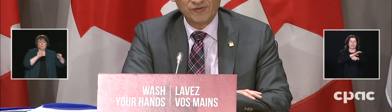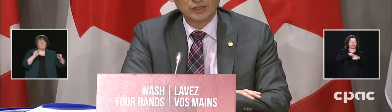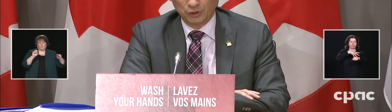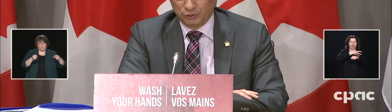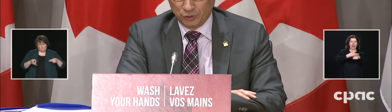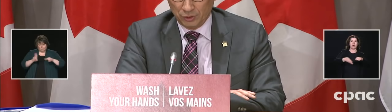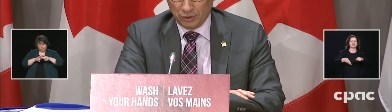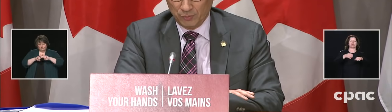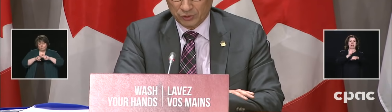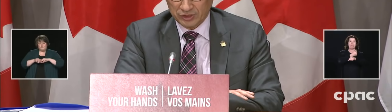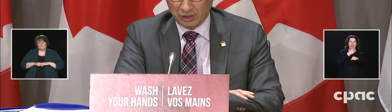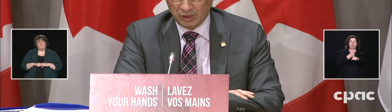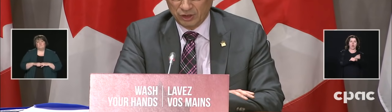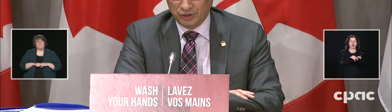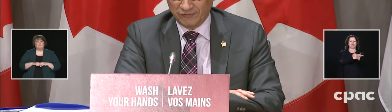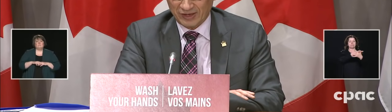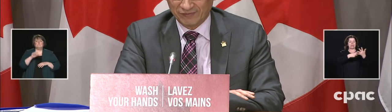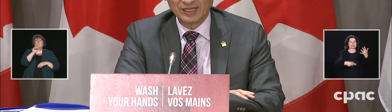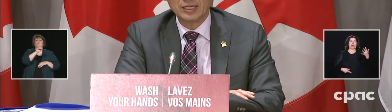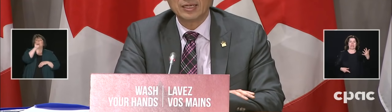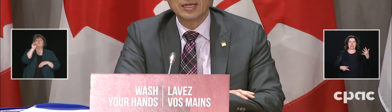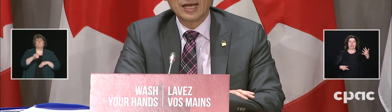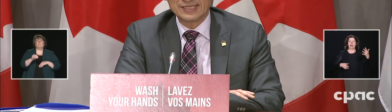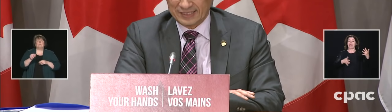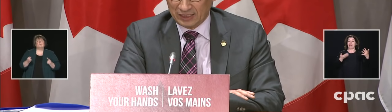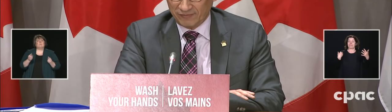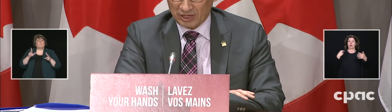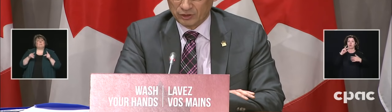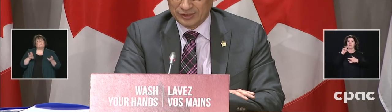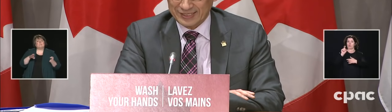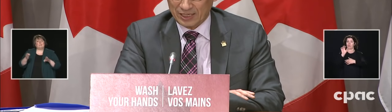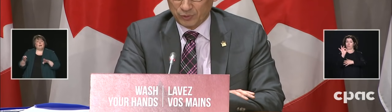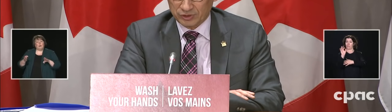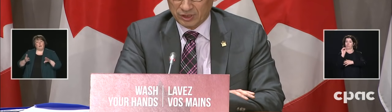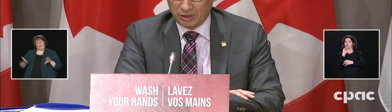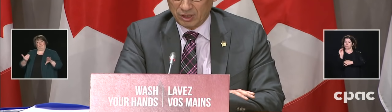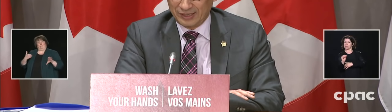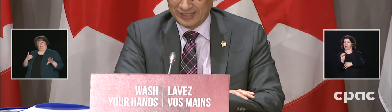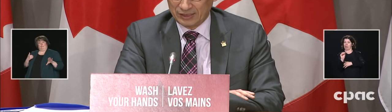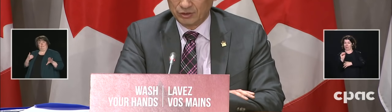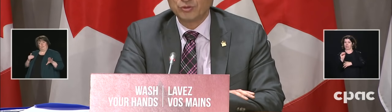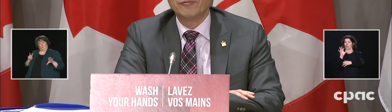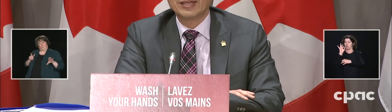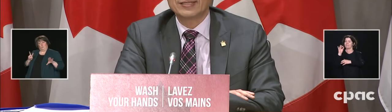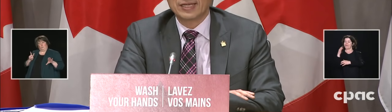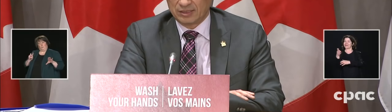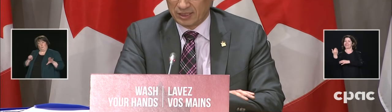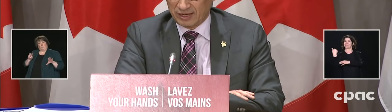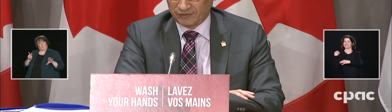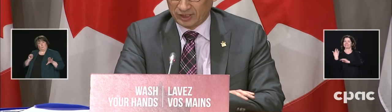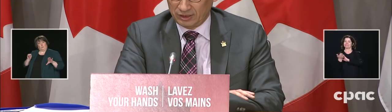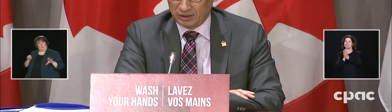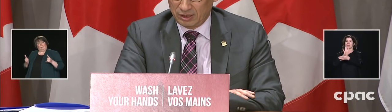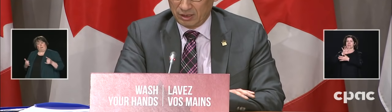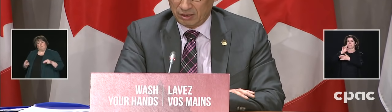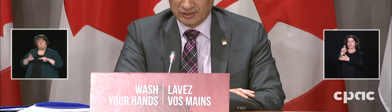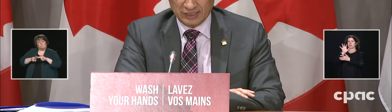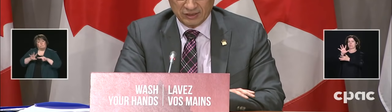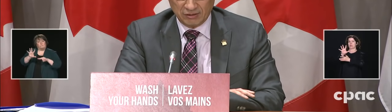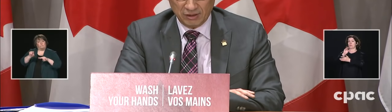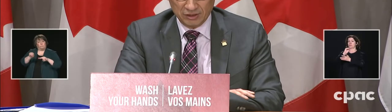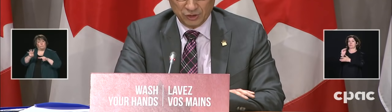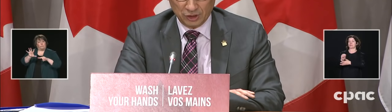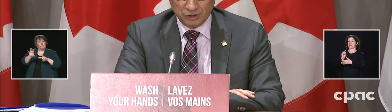de 2,2% le 9 avril à 5,5% en date du 27 avril.